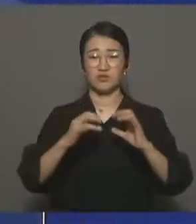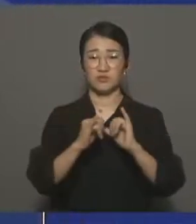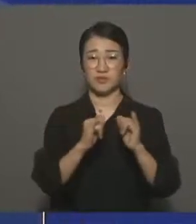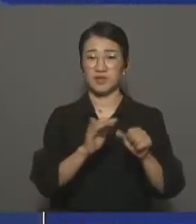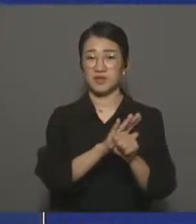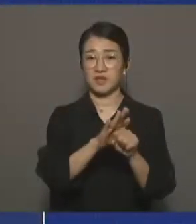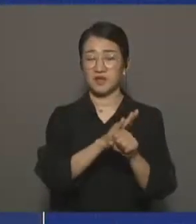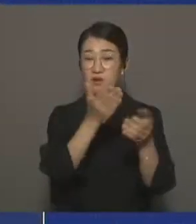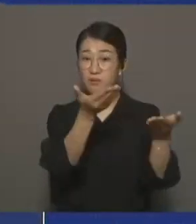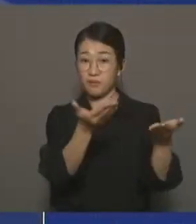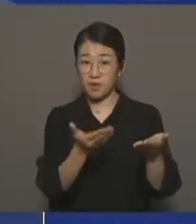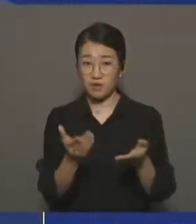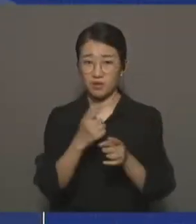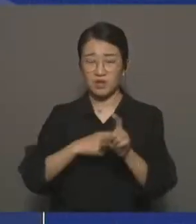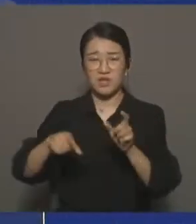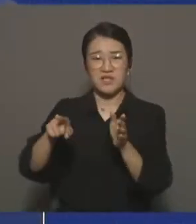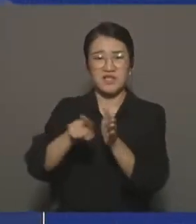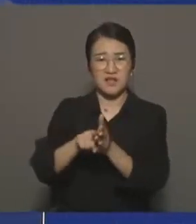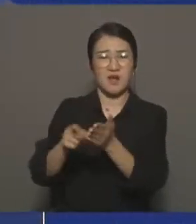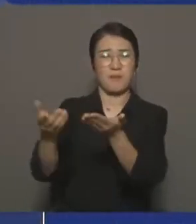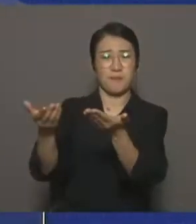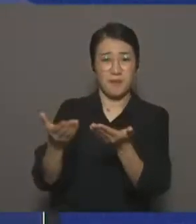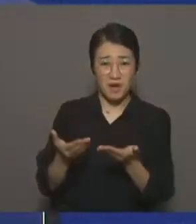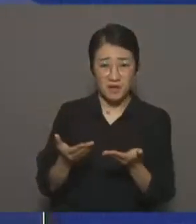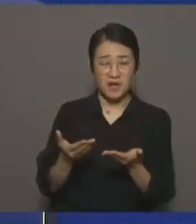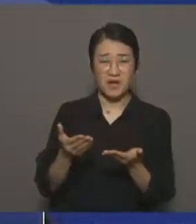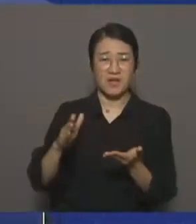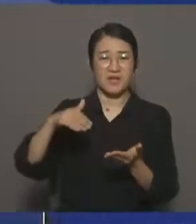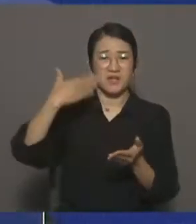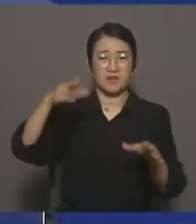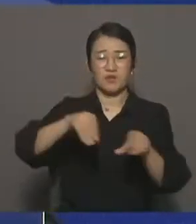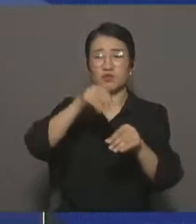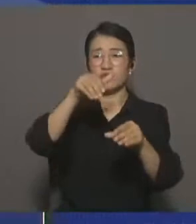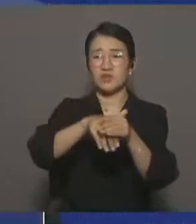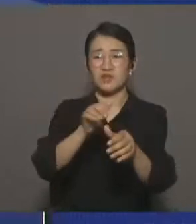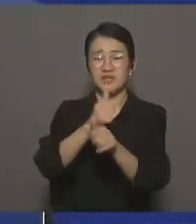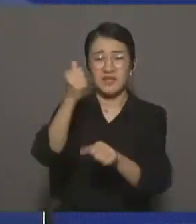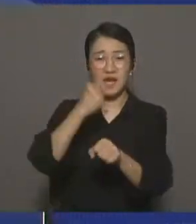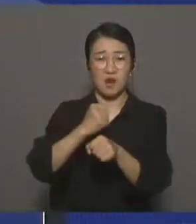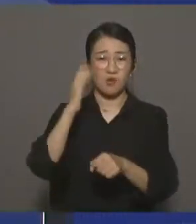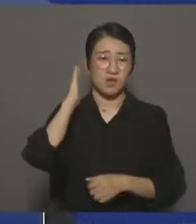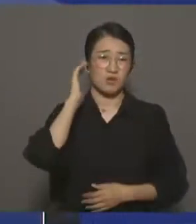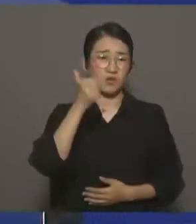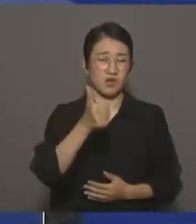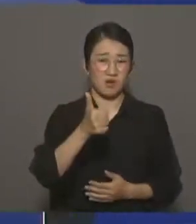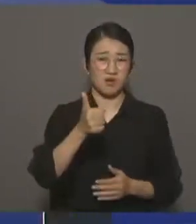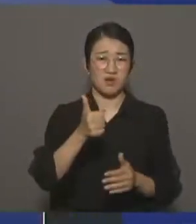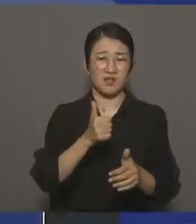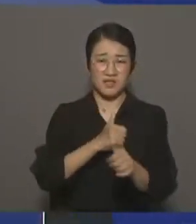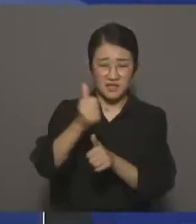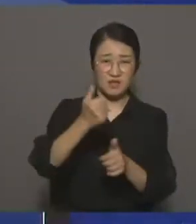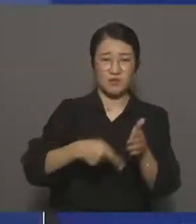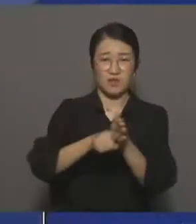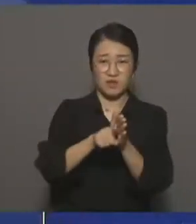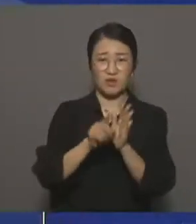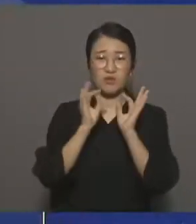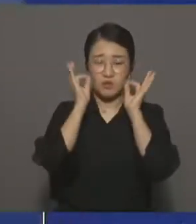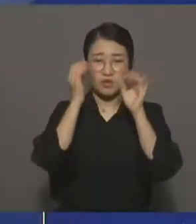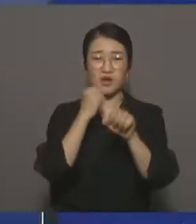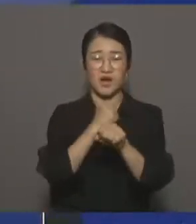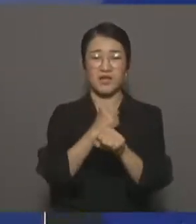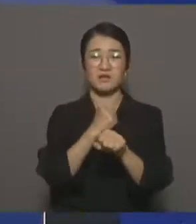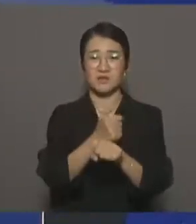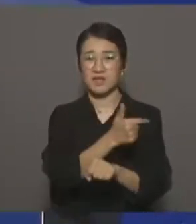더 신뢰를 얻어서 다음 총선 승리하고 대통령 선거에서 이길 수 있도록 앞장서겠습니다. 큰